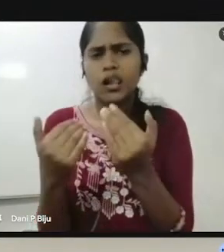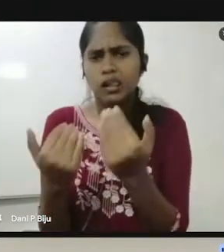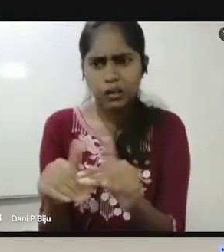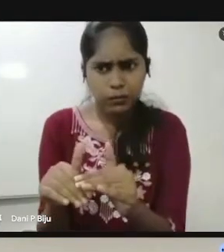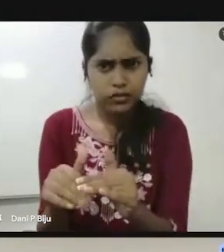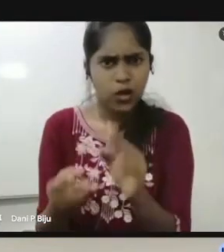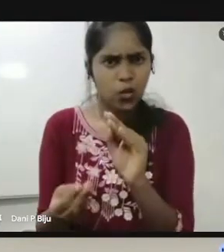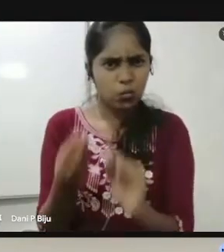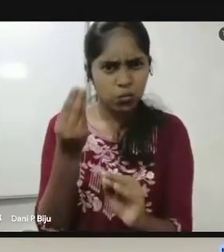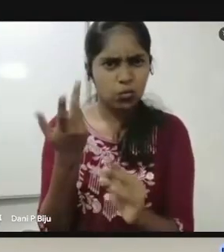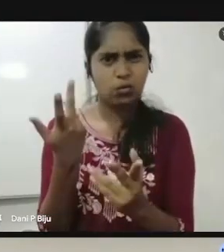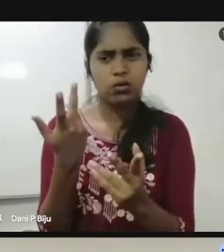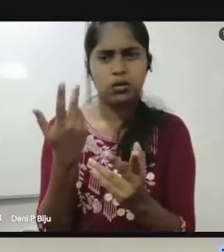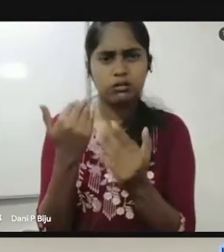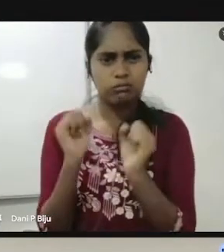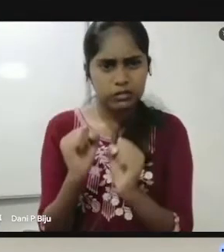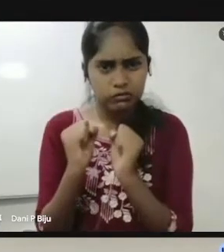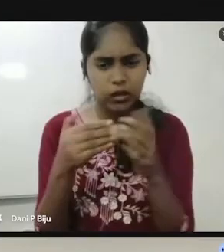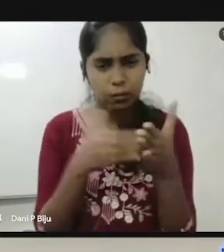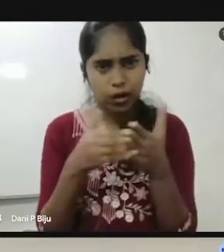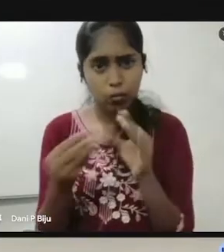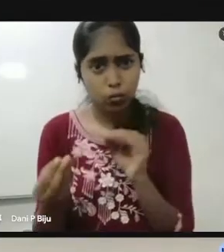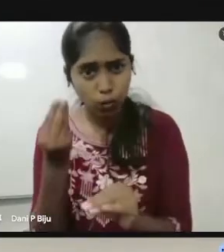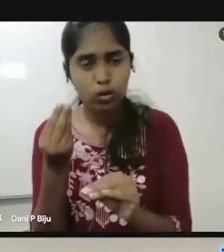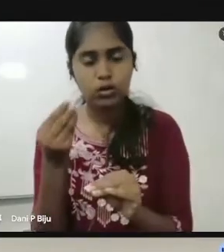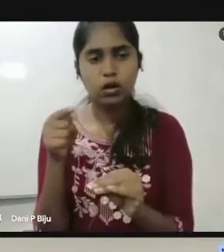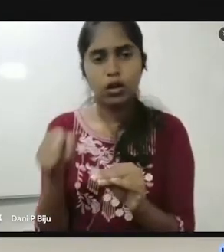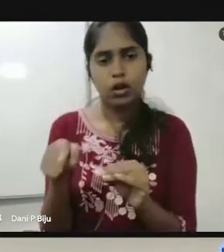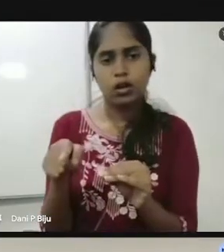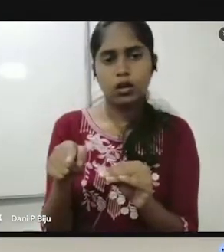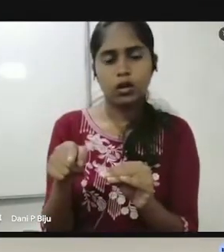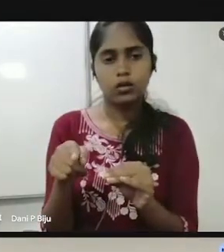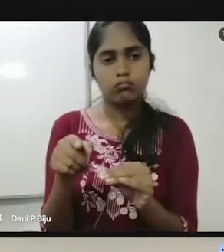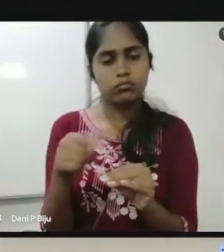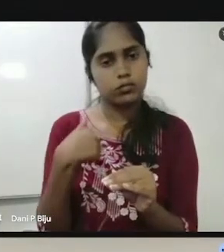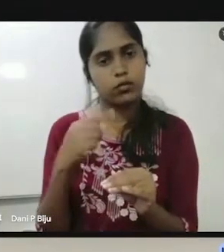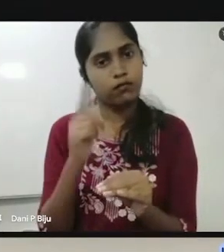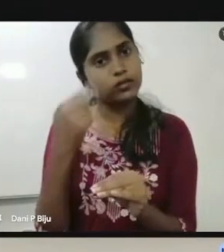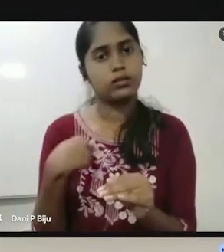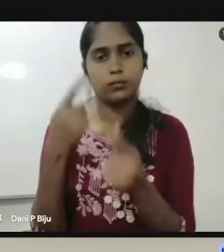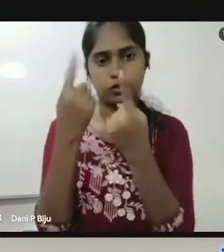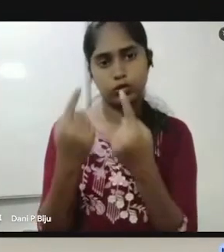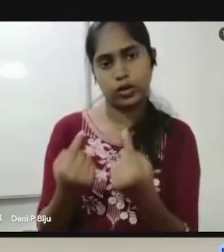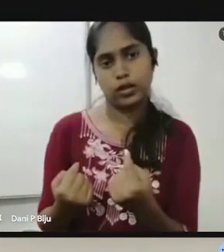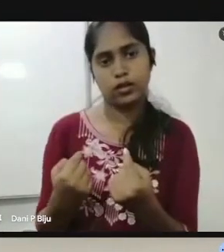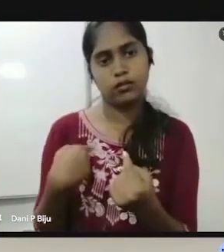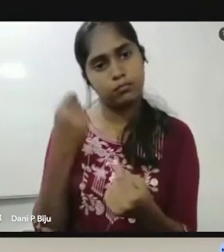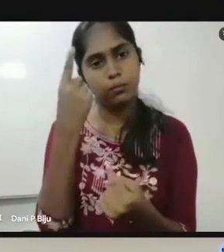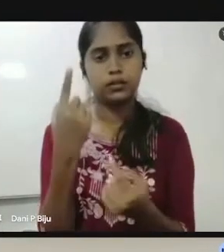പരിമിതികളാണുള്ളത്, എന്തൊക്കെ സാഹചര്യങ്ങളിലാണ് അവർക്ക് അതുകൊണ്ട് ഉപയോഗം ഇല്ലാതെ വരുന്നത്, ഇതിനെപ്പറ്റി എല്ലാം നമ്മൾ ആദ്യമേ മനസ്സിലാക്കണം. അത്